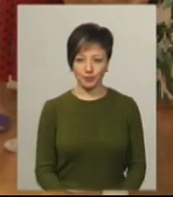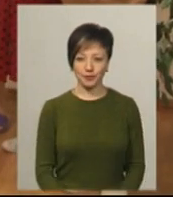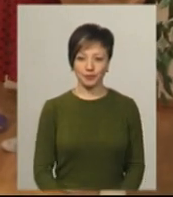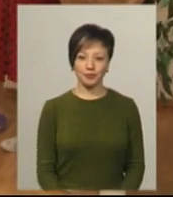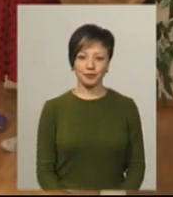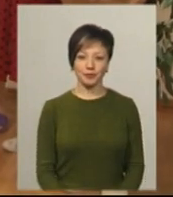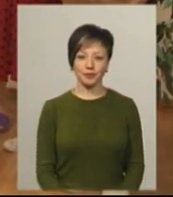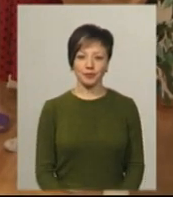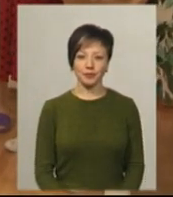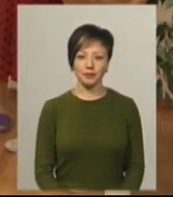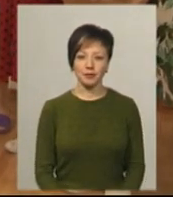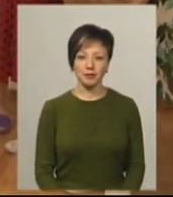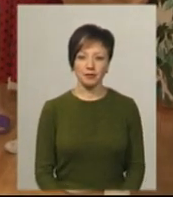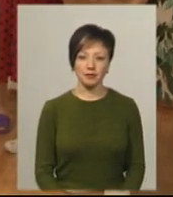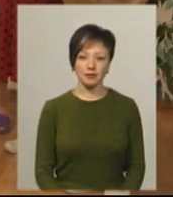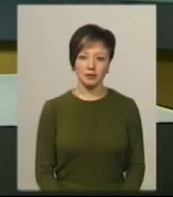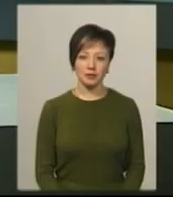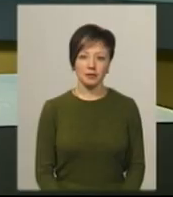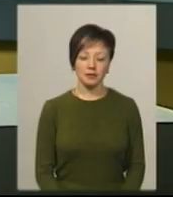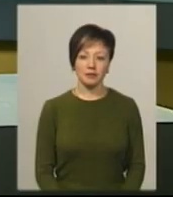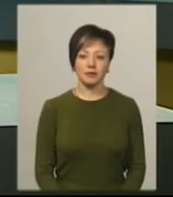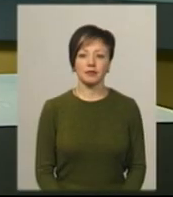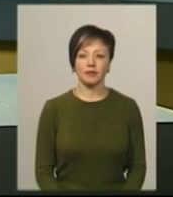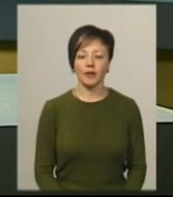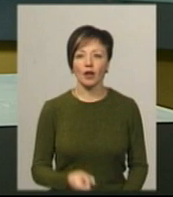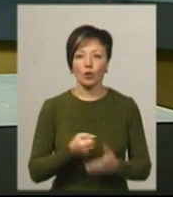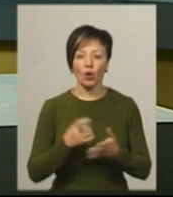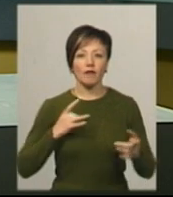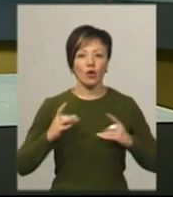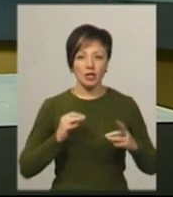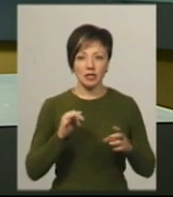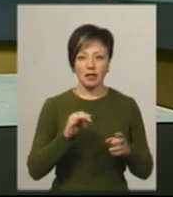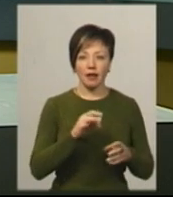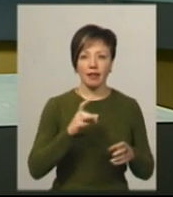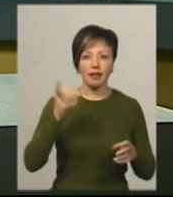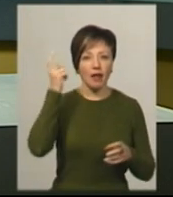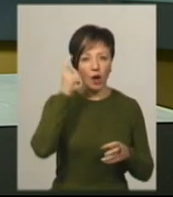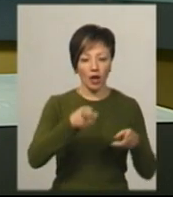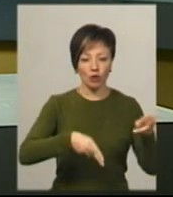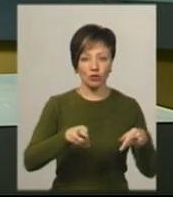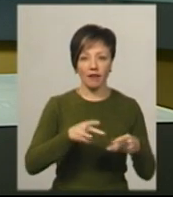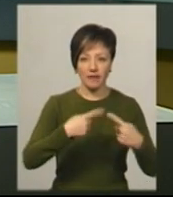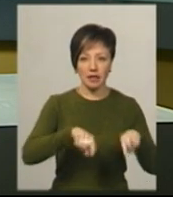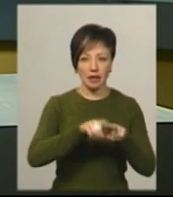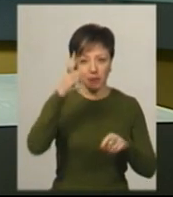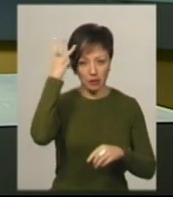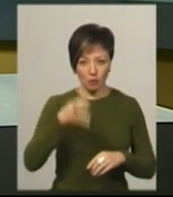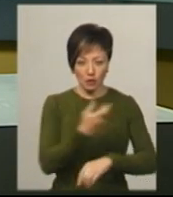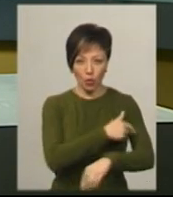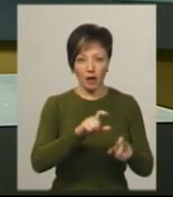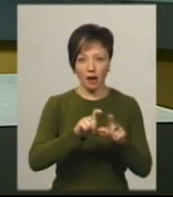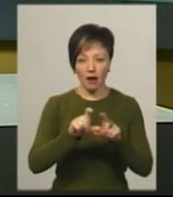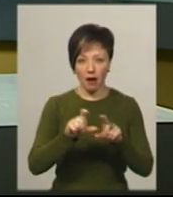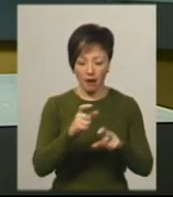Мовчан. Новини на Суспільному. Хмельницький. До неврологічного із нейрохірургічного відділення Хмельницької обласної